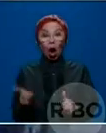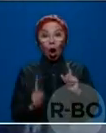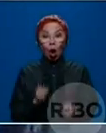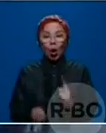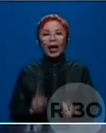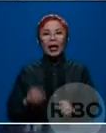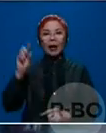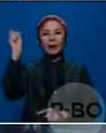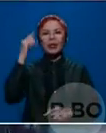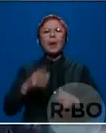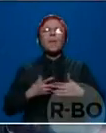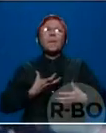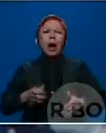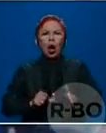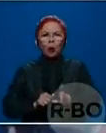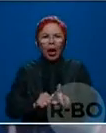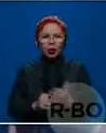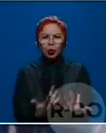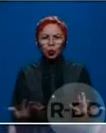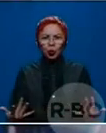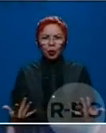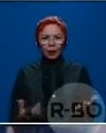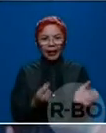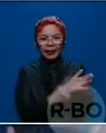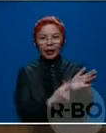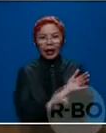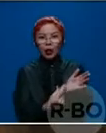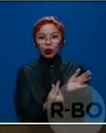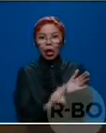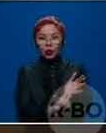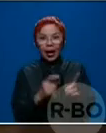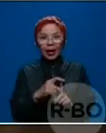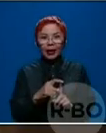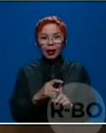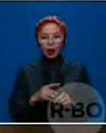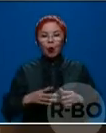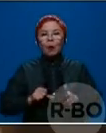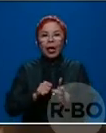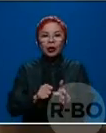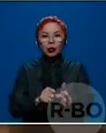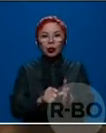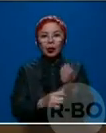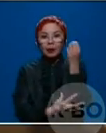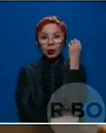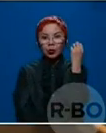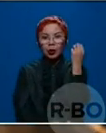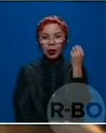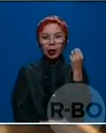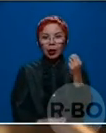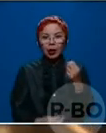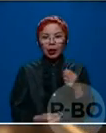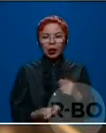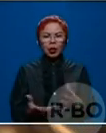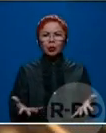yang ingin membantu rakyatnya berdasarkan konstitusi membantu rakyat miskin dianggap membodohi Saya pikir itu tidak punya